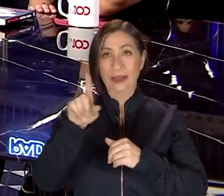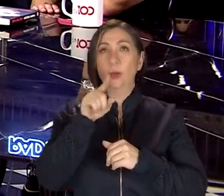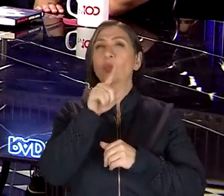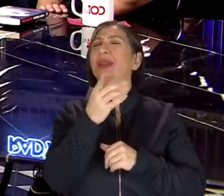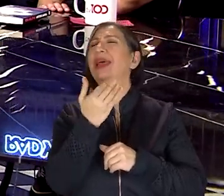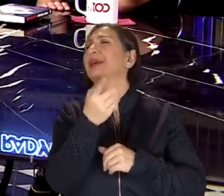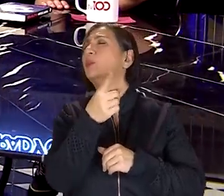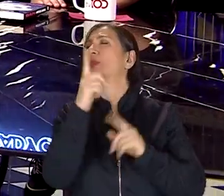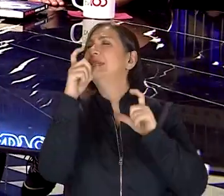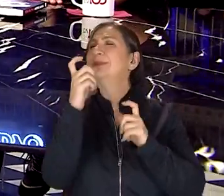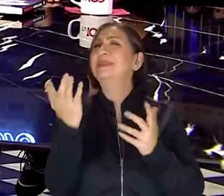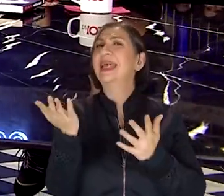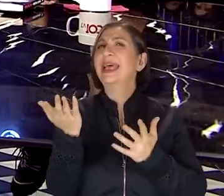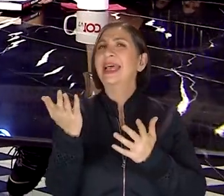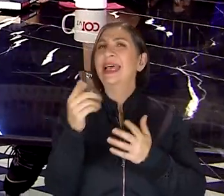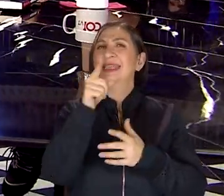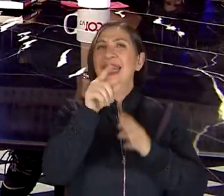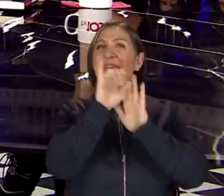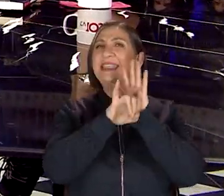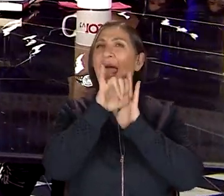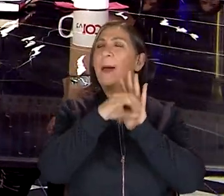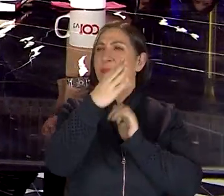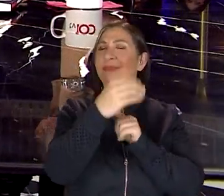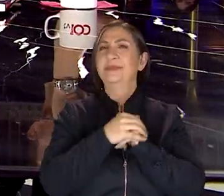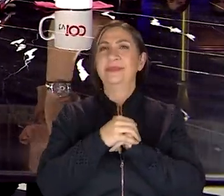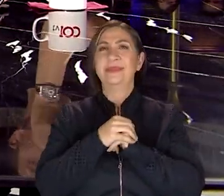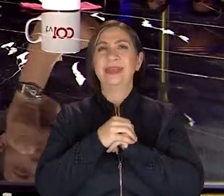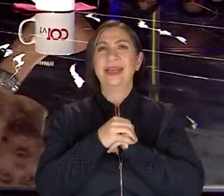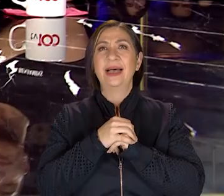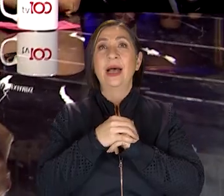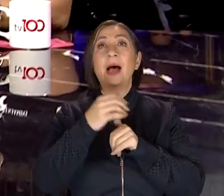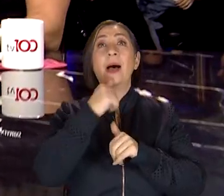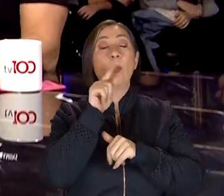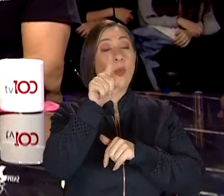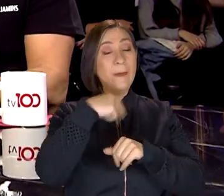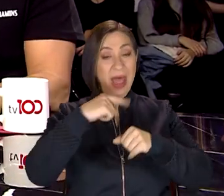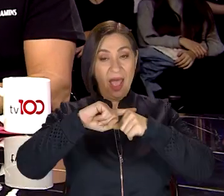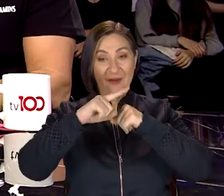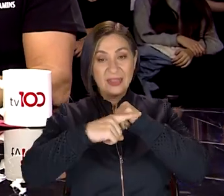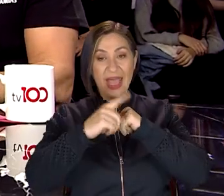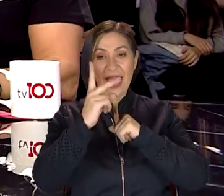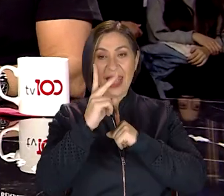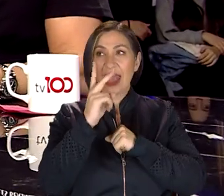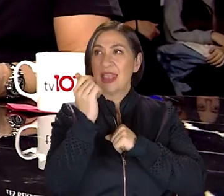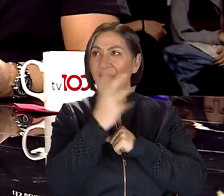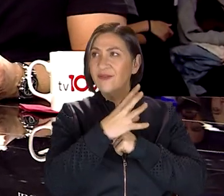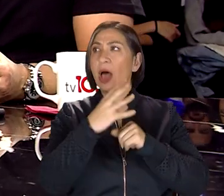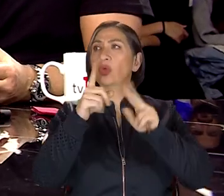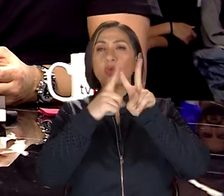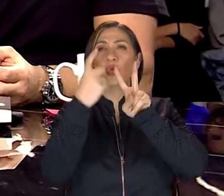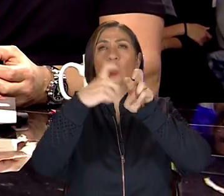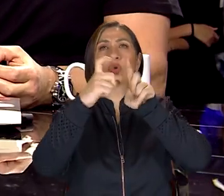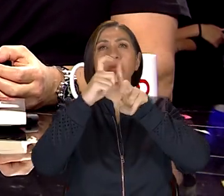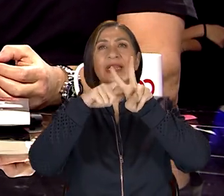Bu nedir? Senin Instagram'ından. Abi bu bana haftada iki kere Nur'dan geliyor.